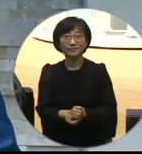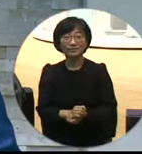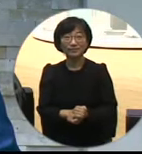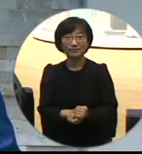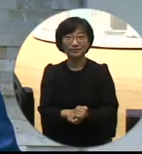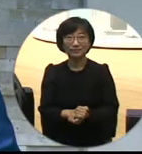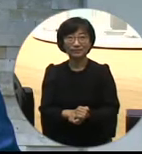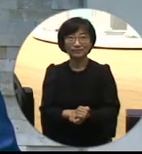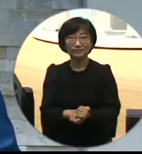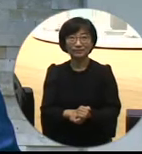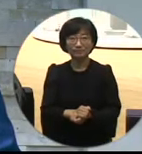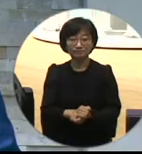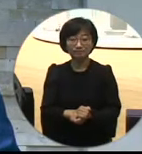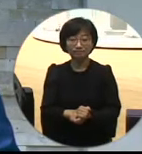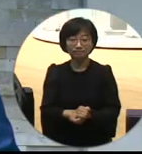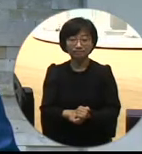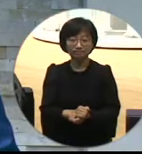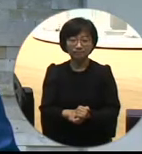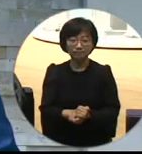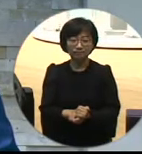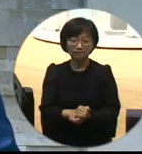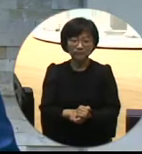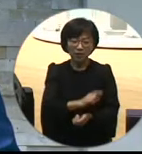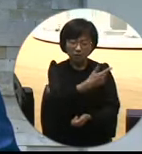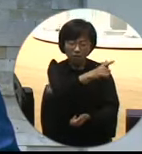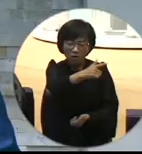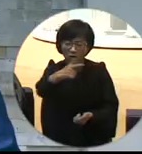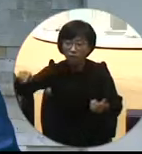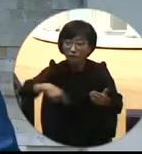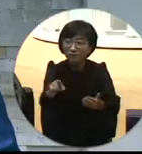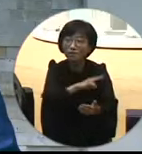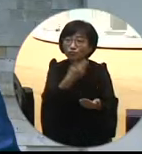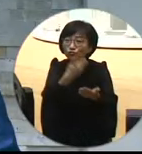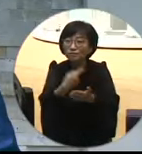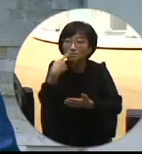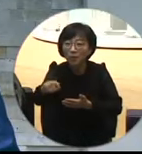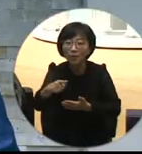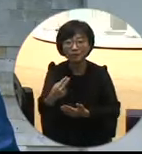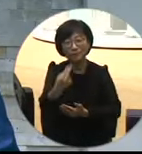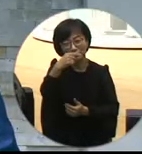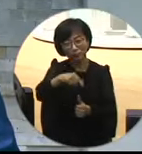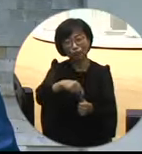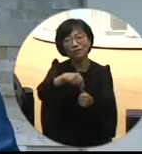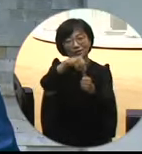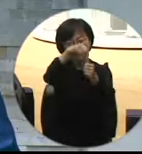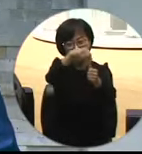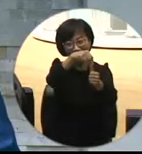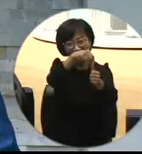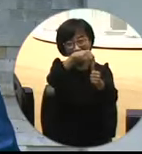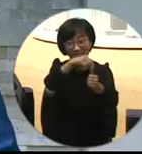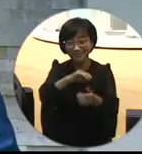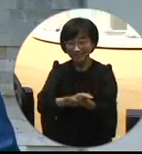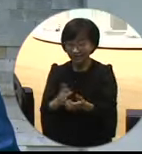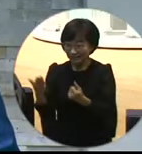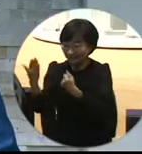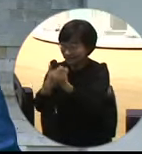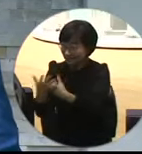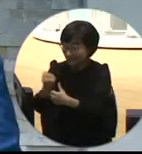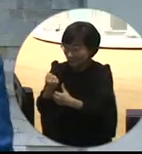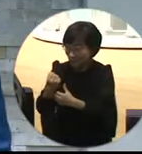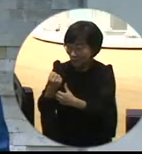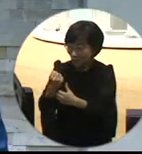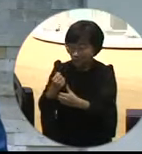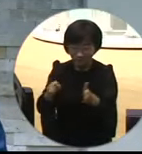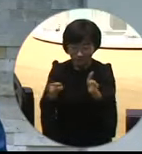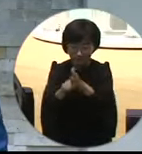생명 살리는 것이 율법보다 우선돼야 된다. 은혜 받고 신앙생활에 유익되는 것이 우선되는 것이지